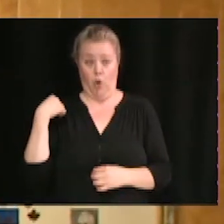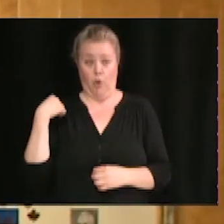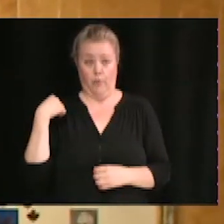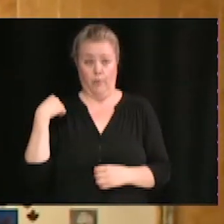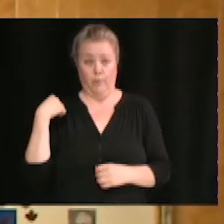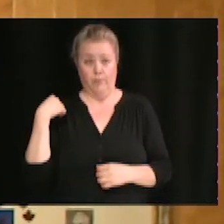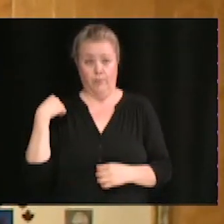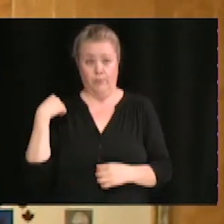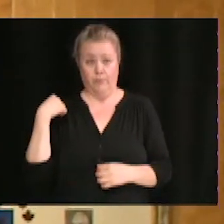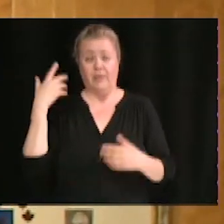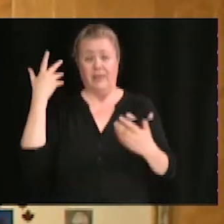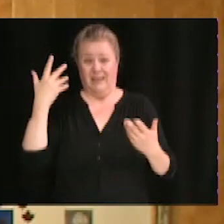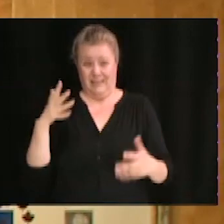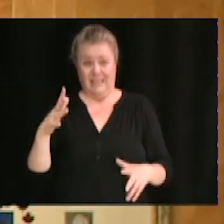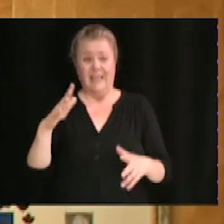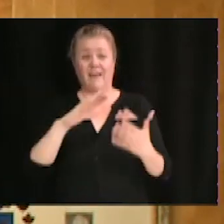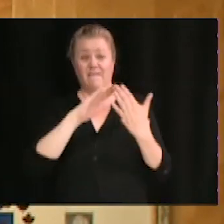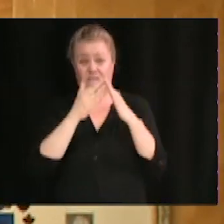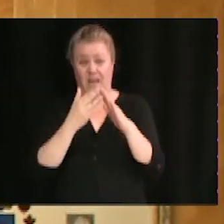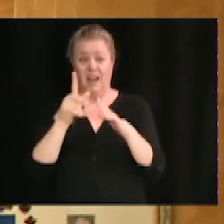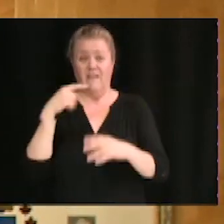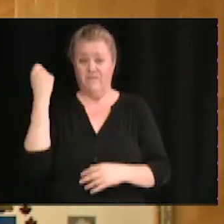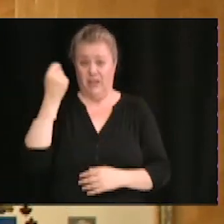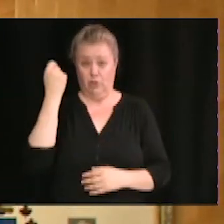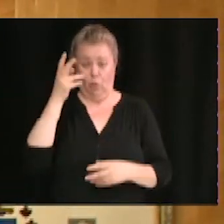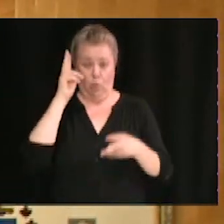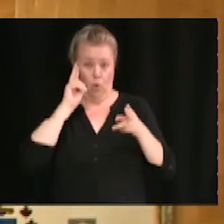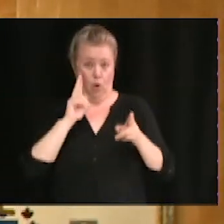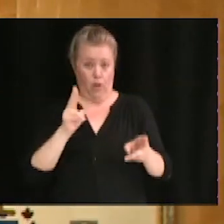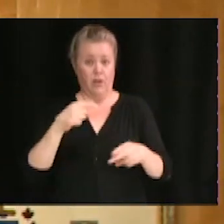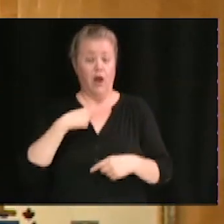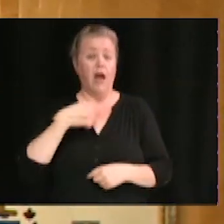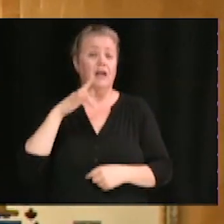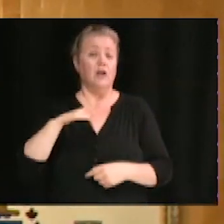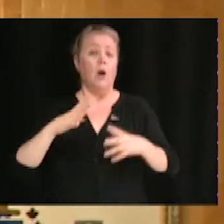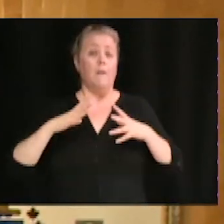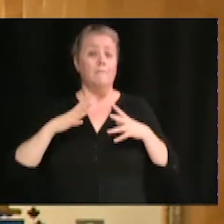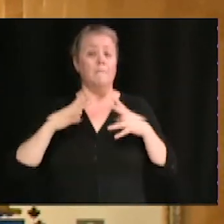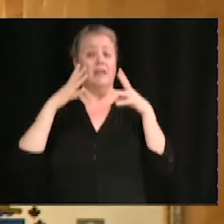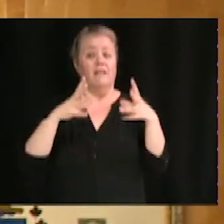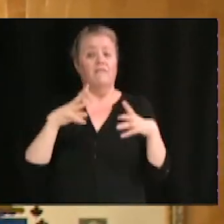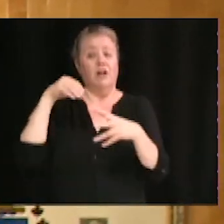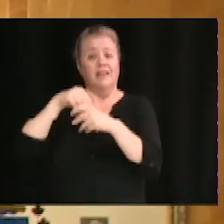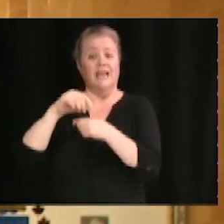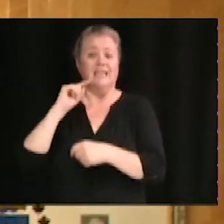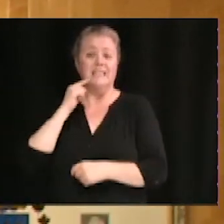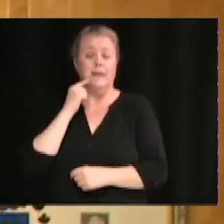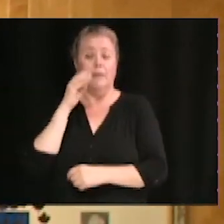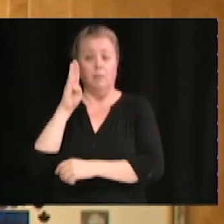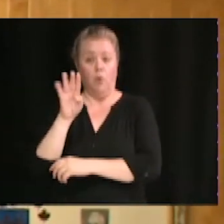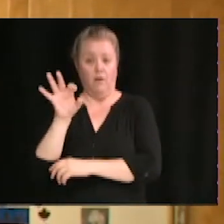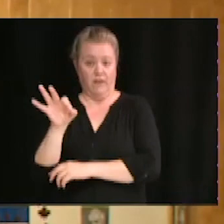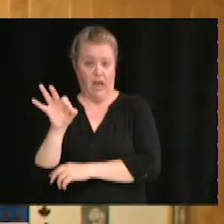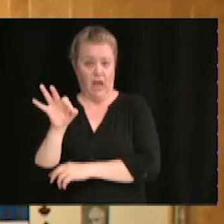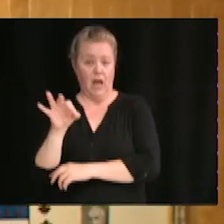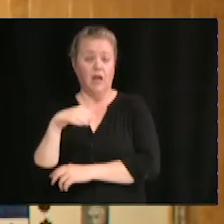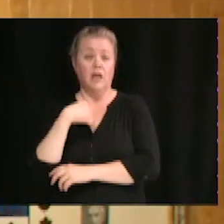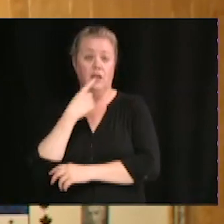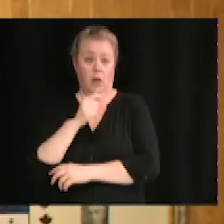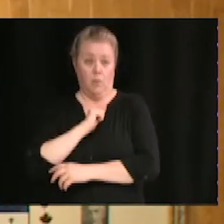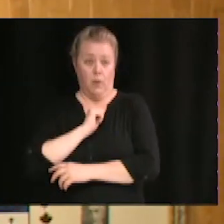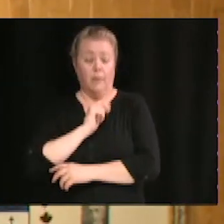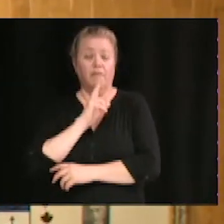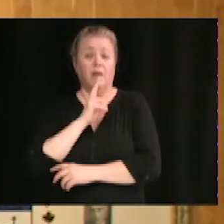la ville de Victoriaville pour mon bénévolat au sein de Diabète-Bois-Franc. J'ai apprécié la